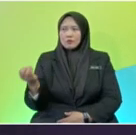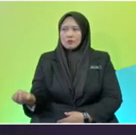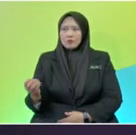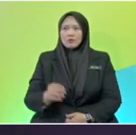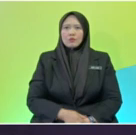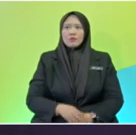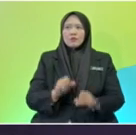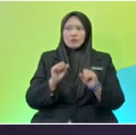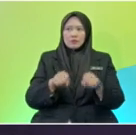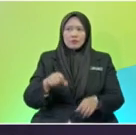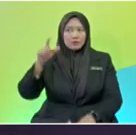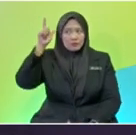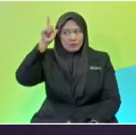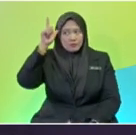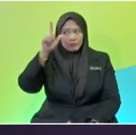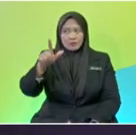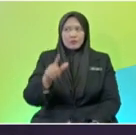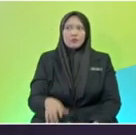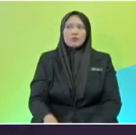dan juga